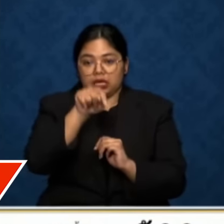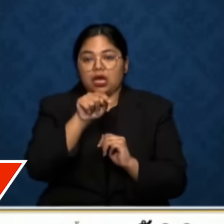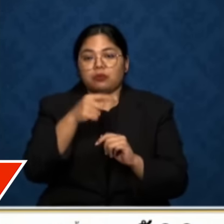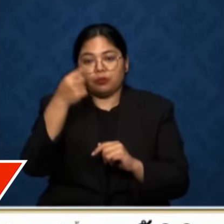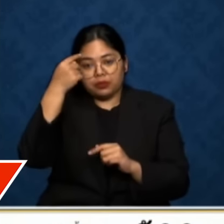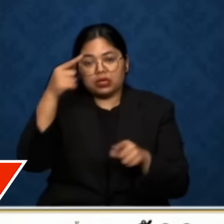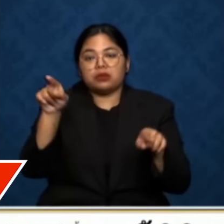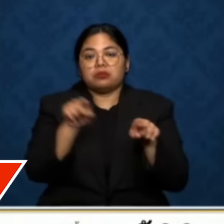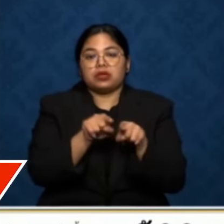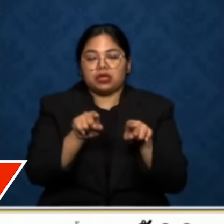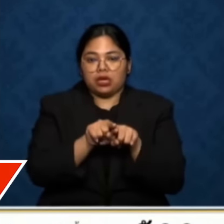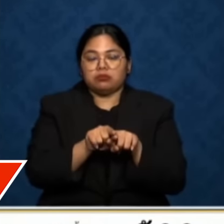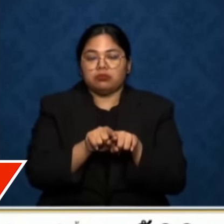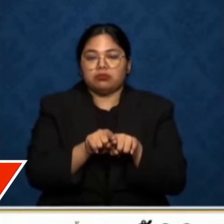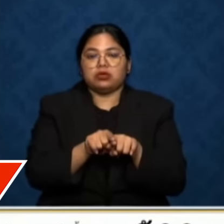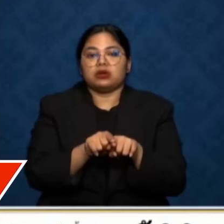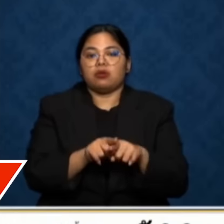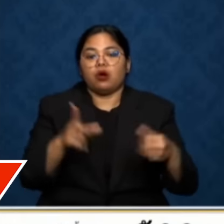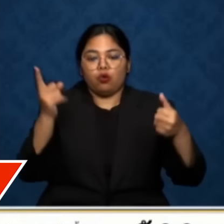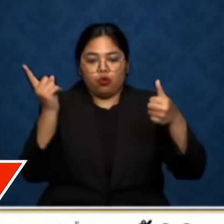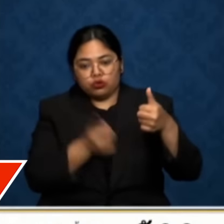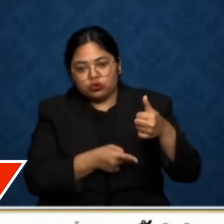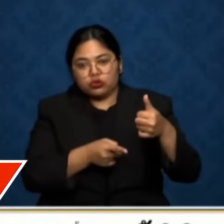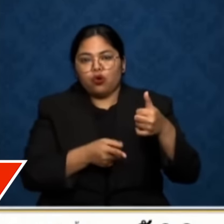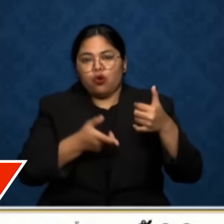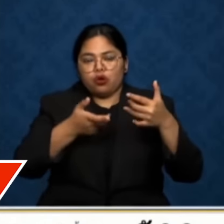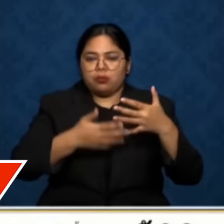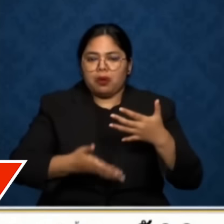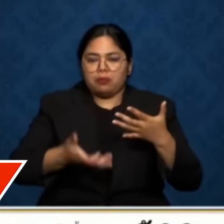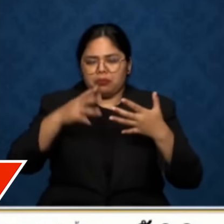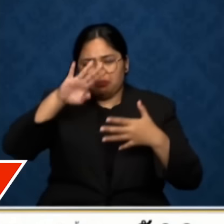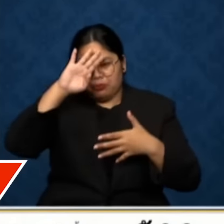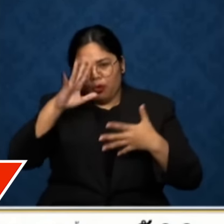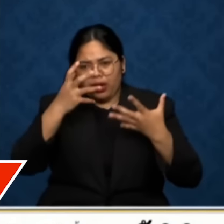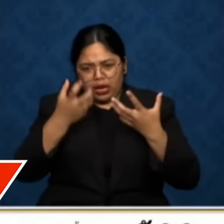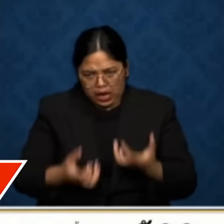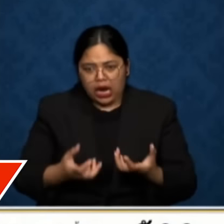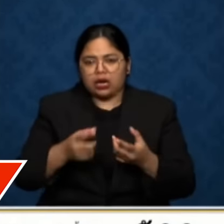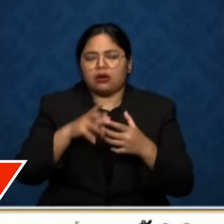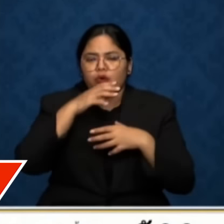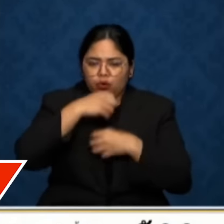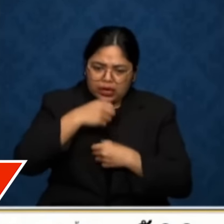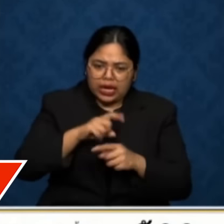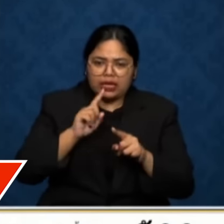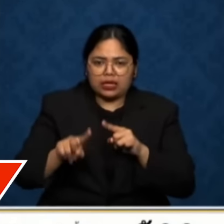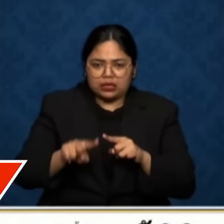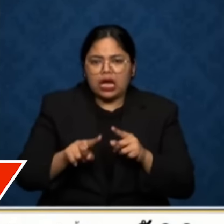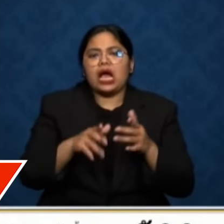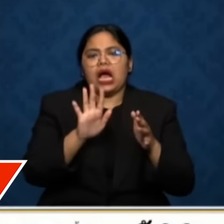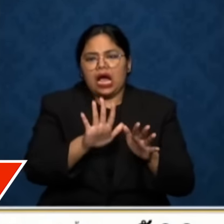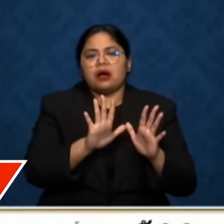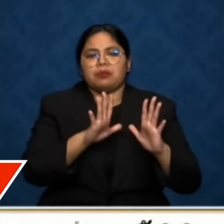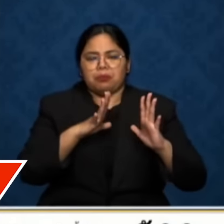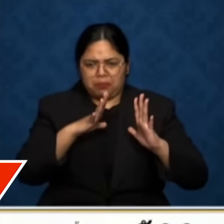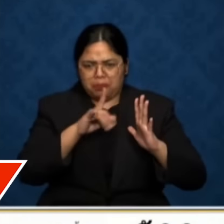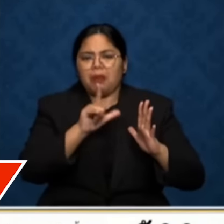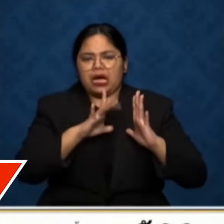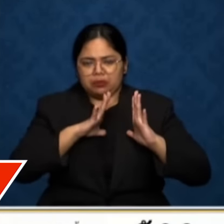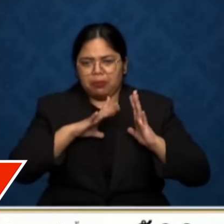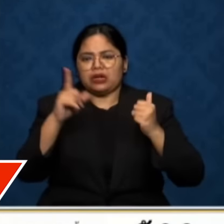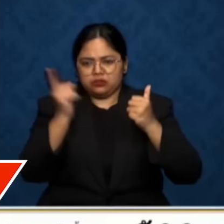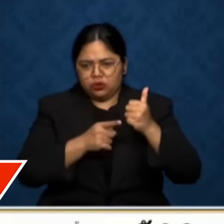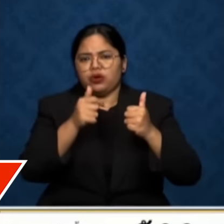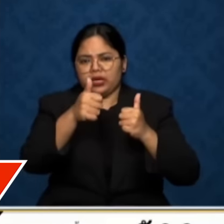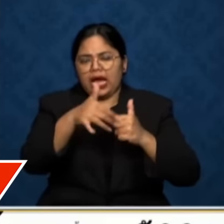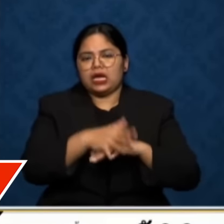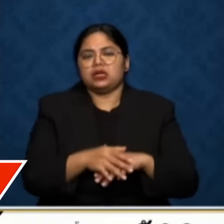ที่จะพักโทษผู้สูงอายุพักโทษผู้ป่วยหนักๆอ่ะจะเอาเขาไปอยู่ในเรือนจำทำไมนะครับถ้าเขามีแคร์กิฟเวอร์ข้างนอกแล้วพร้อมที่จะดูแลเนี่ยเอ